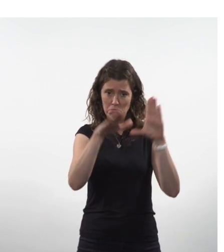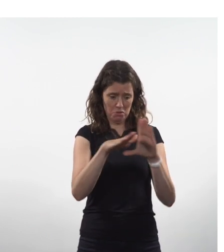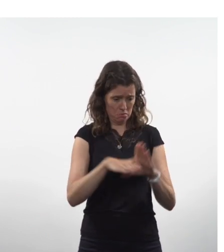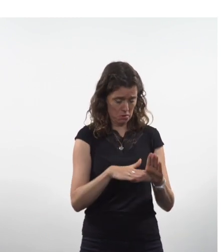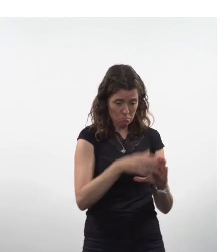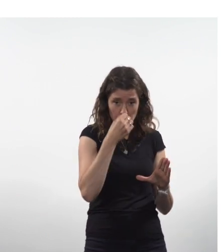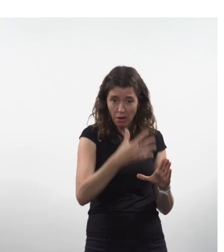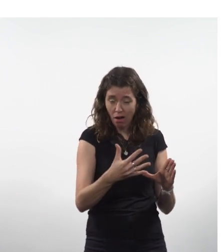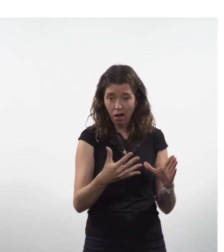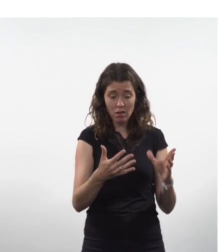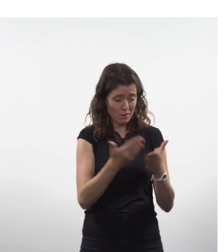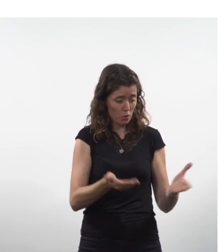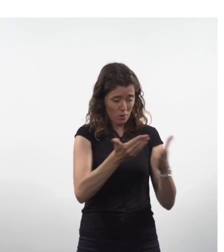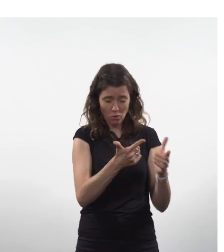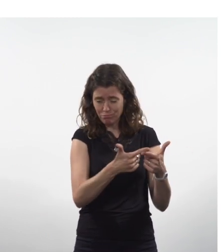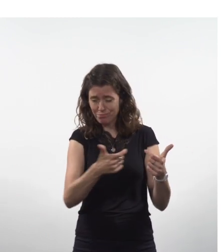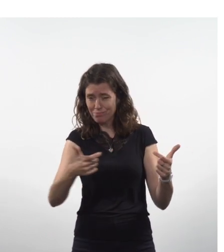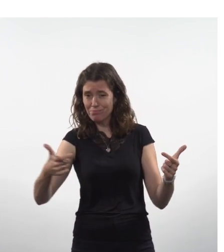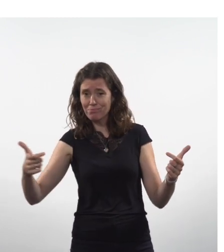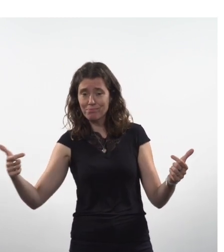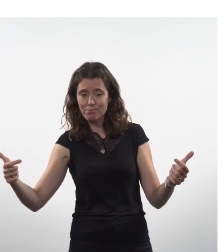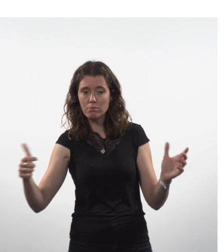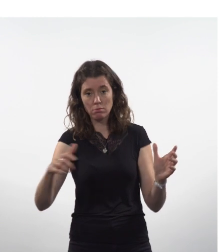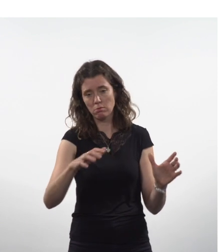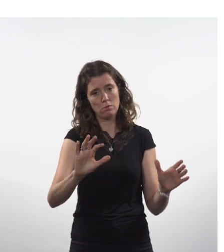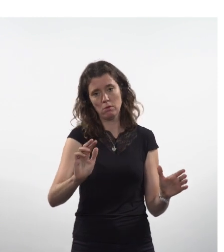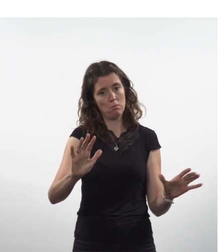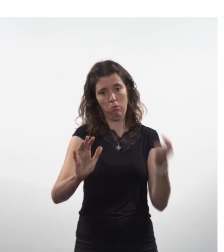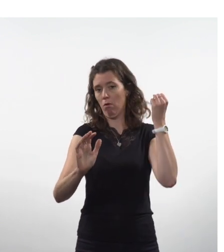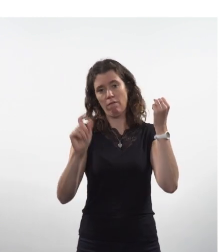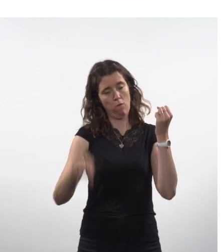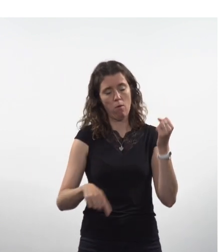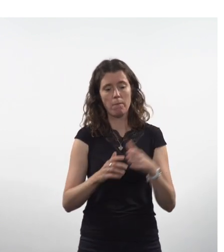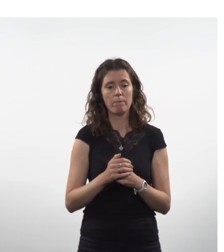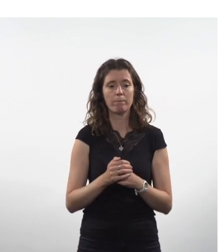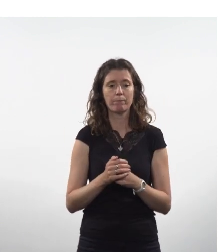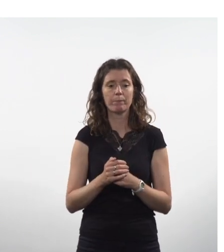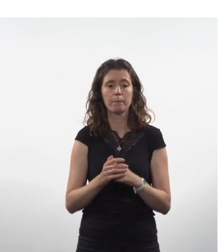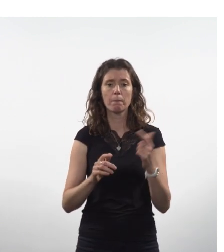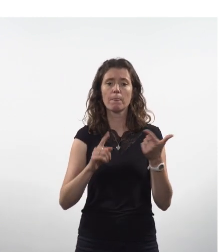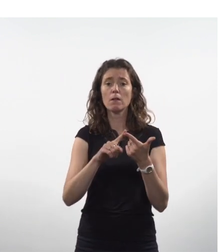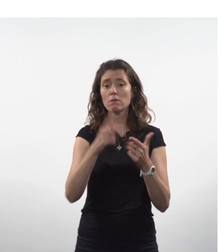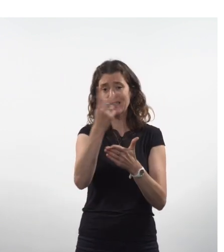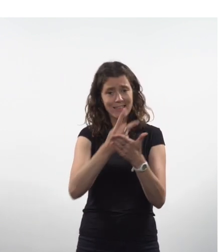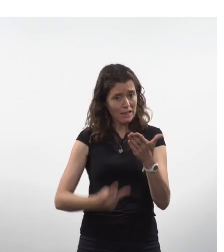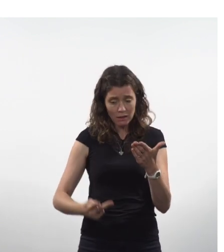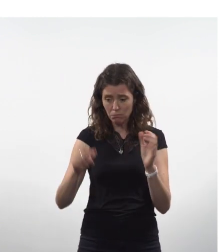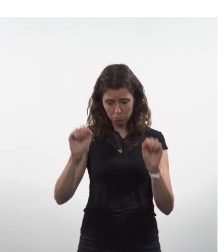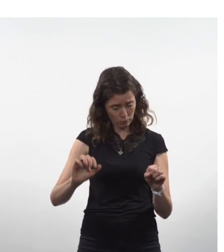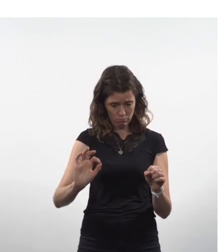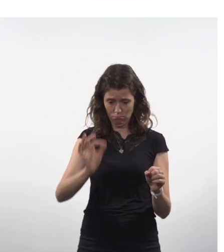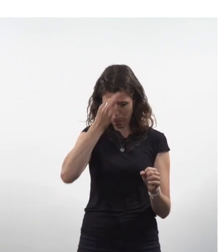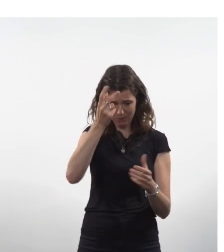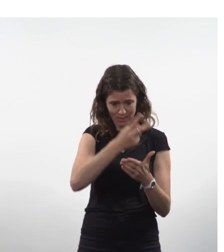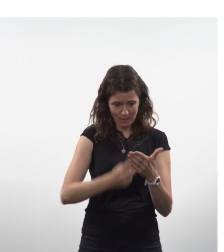faites sur une multitude de situations de soins, donc il faut vraiment les utiliser très très largement. dessiner, ne pas hésiter à dessiner, même